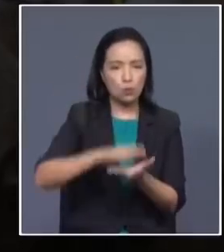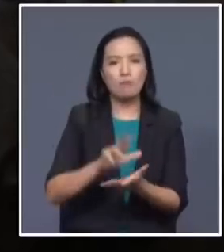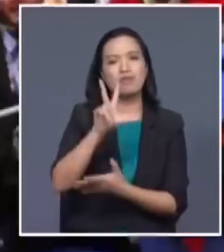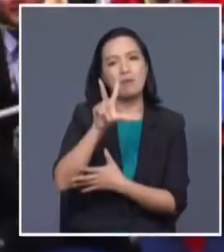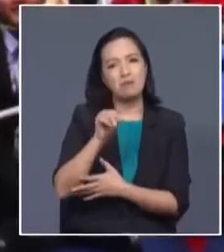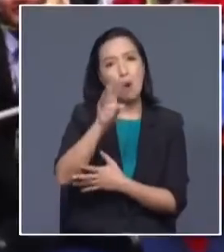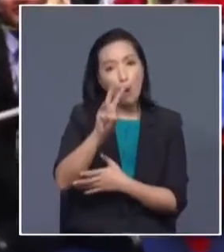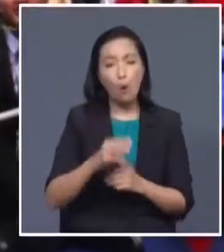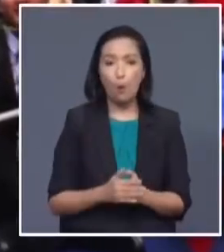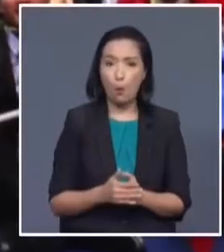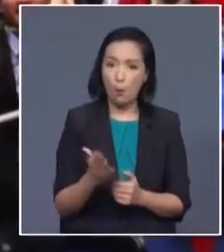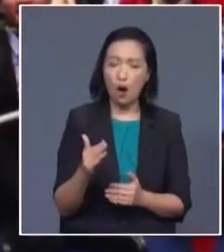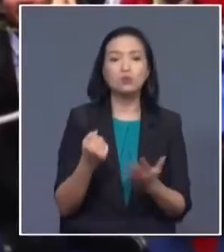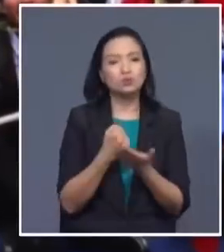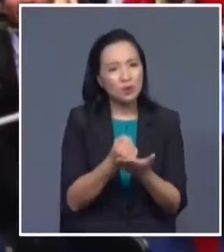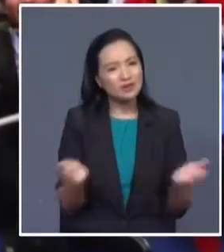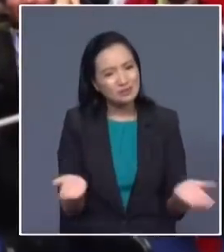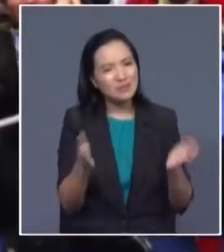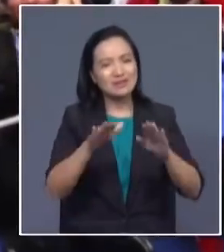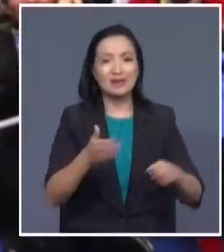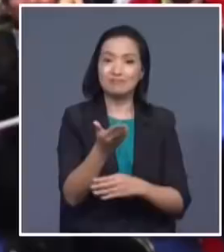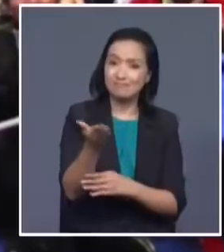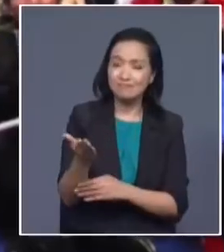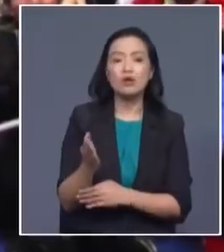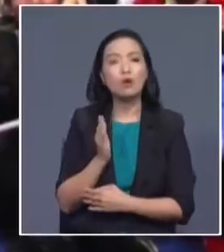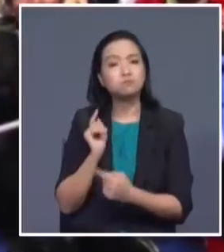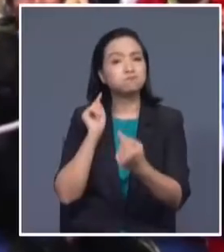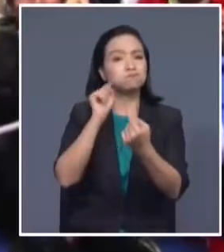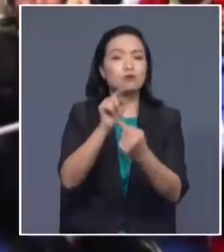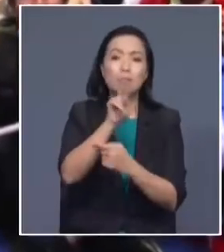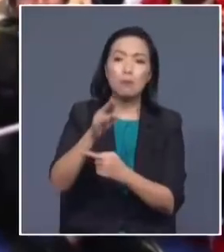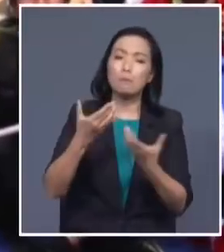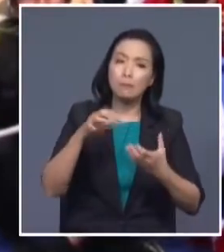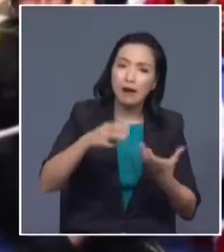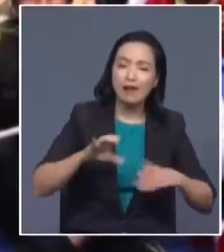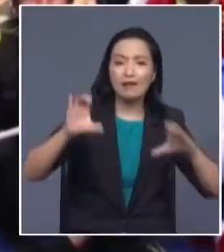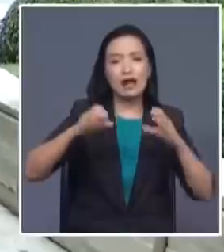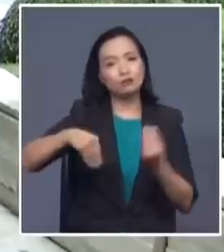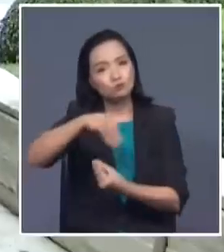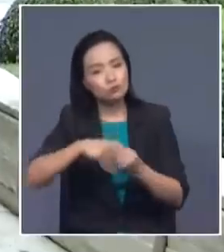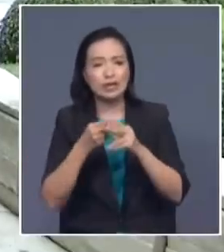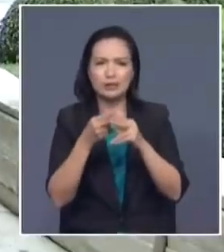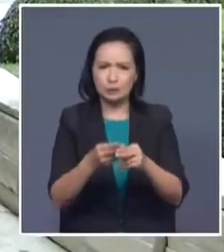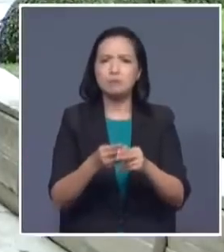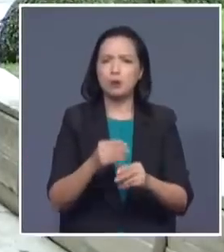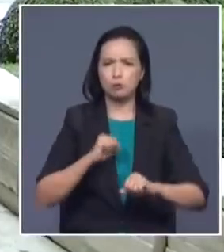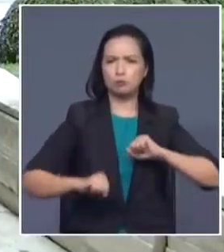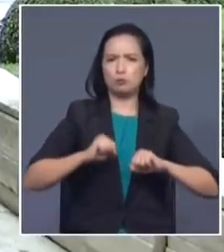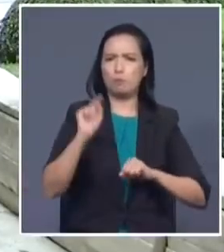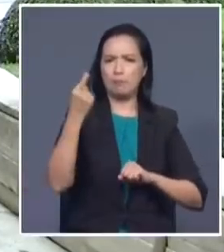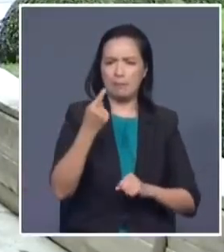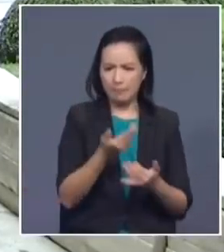ลเราต้องช่วยกันนะครับสนับสนุนเด็กเหล่านี้ให้เข้าสู่ระบบราชการภาคธุรกิจเอกชนซึ่งเราจะต้องมีคนรุ่นใหม่ของประเท